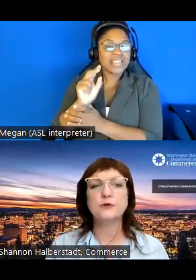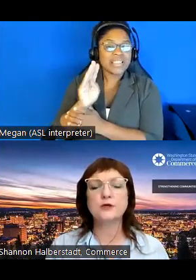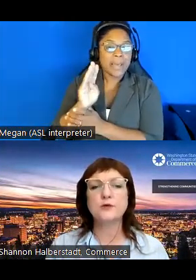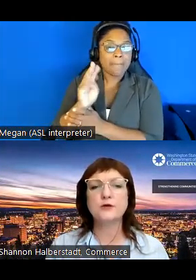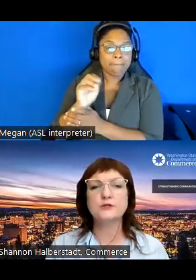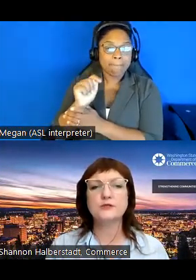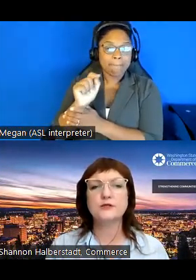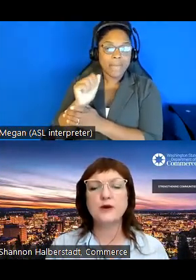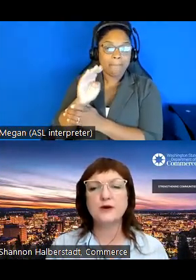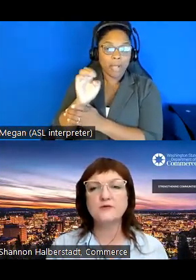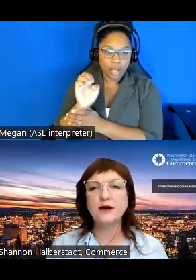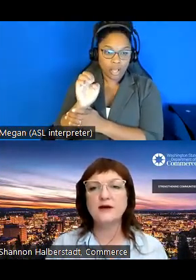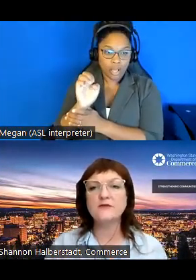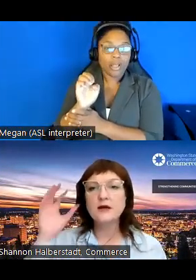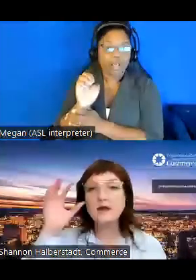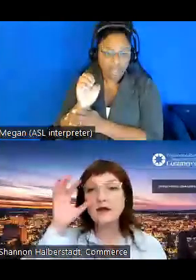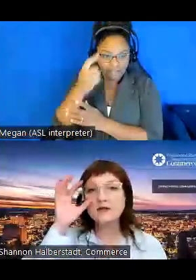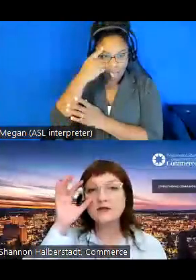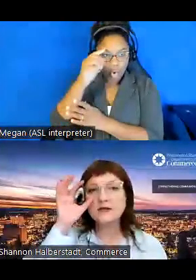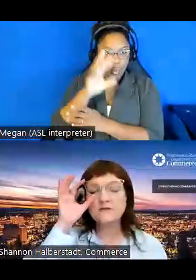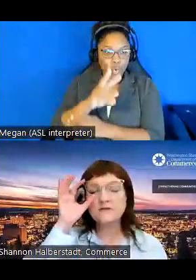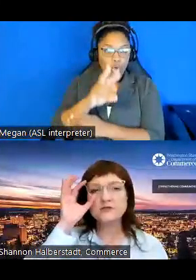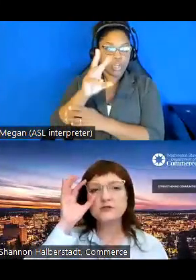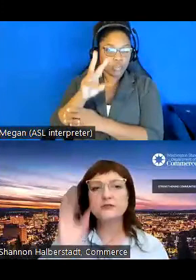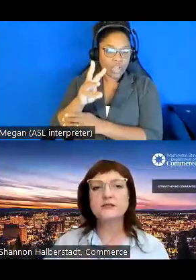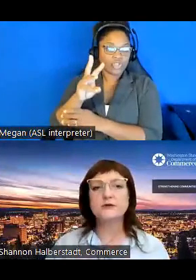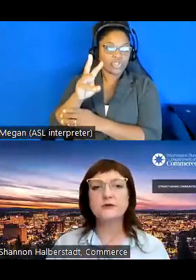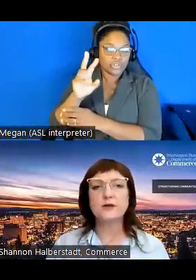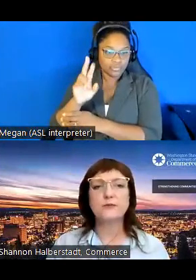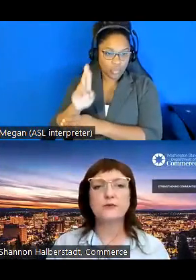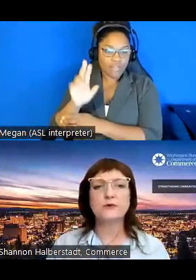하겠습니다. 저희는 Submittable와